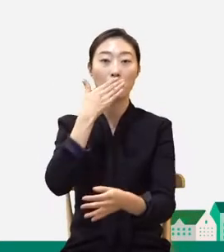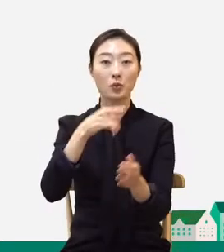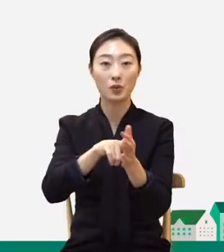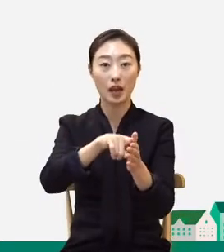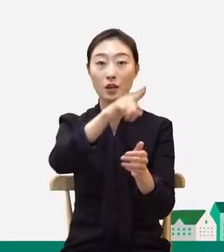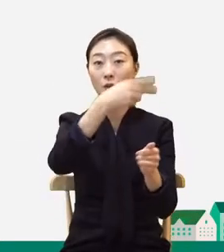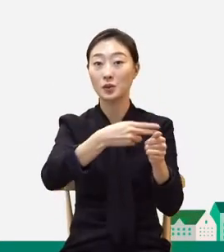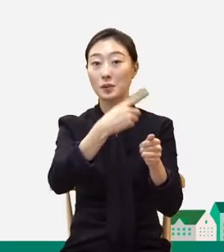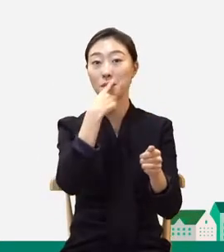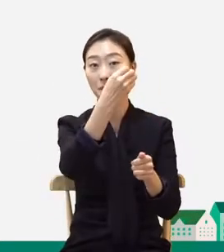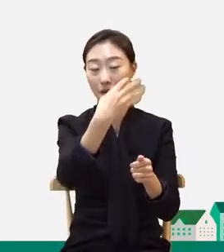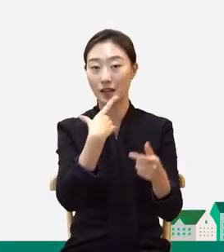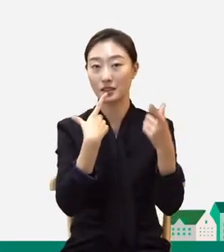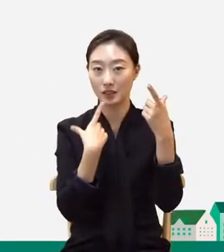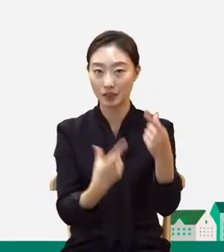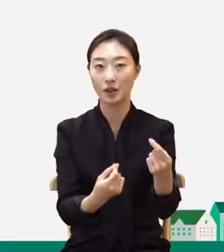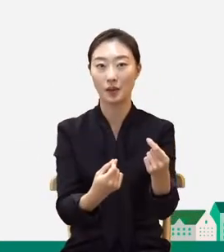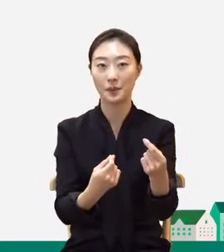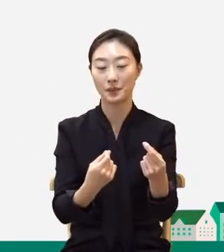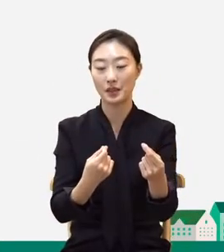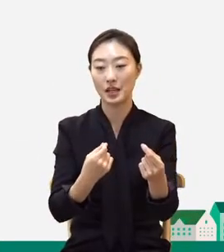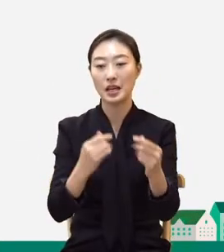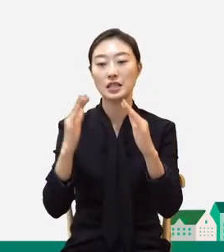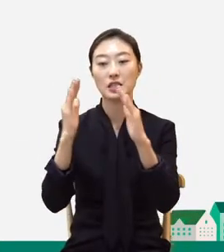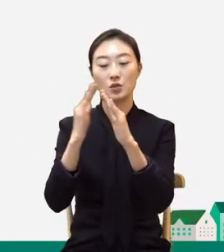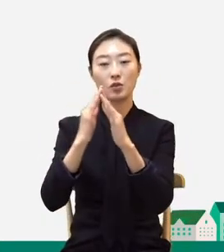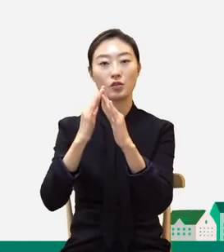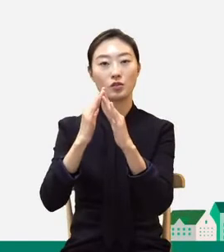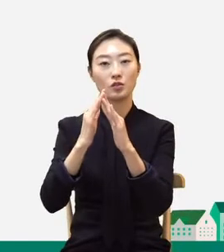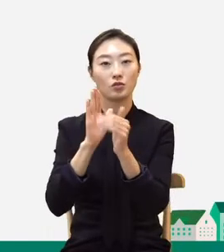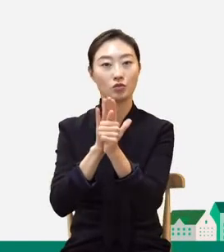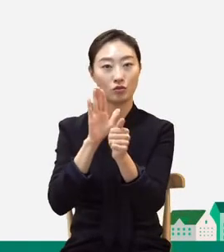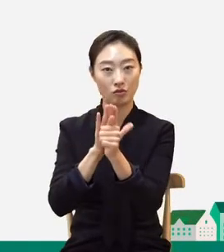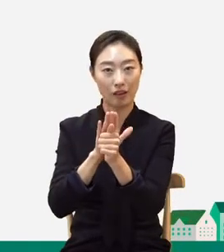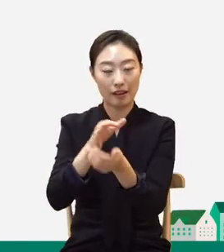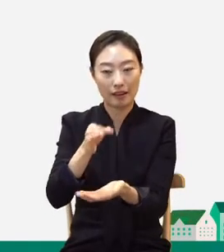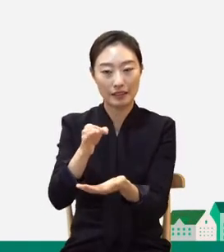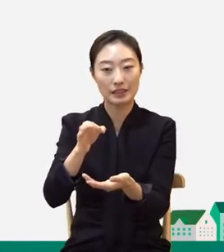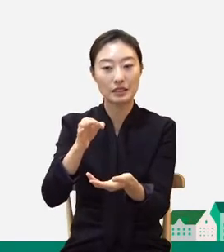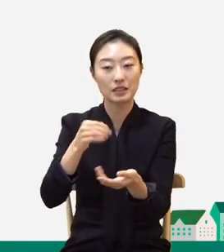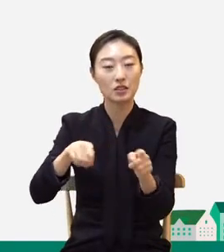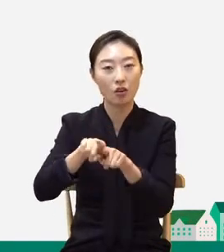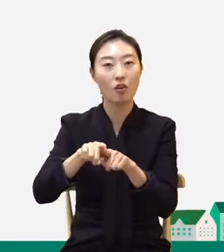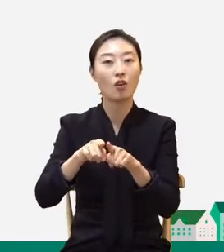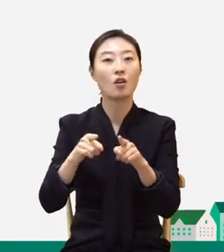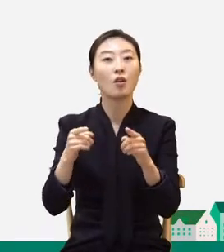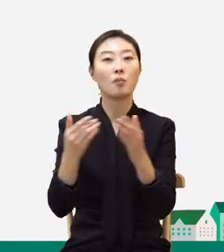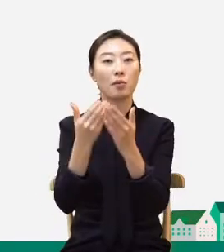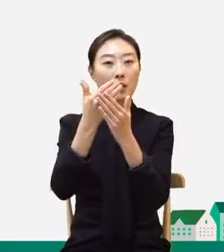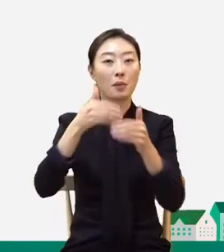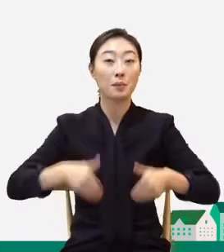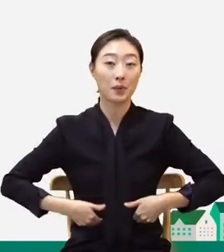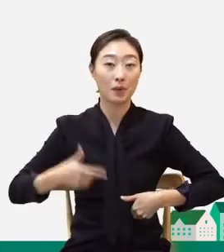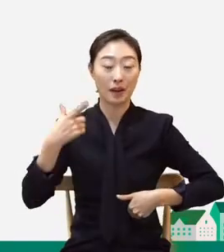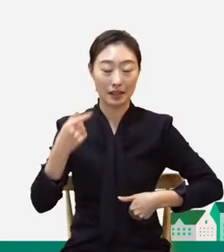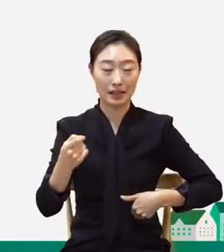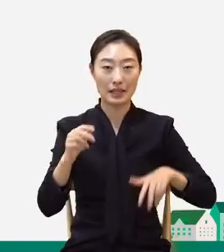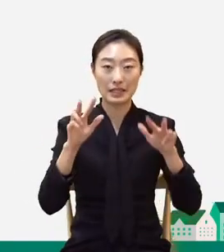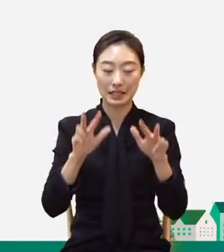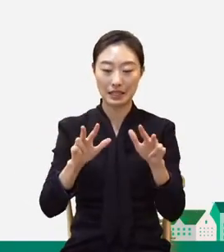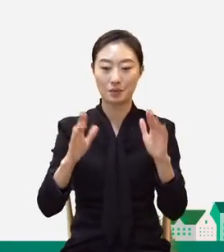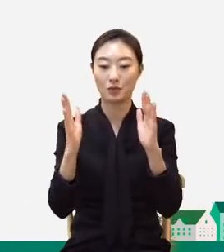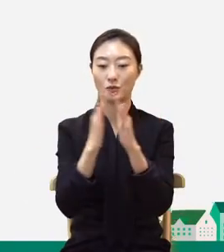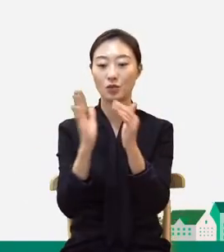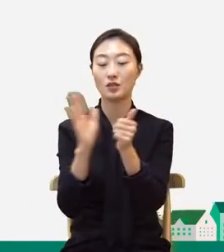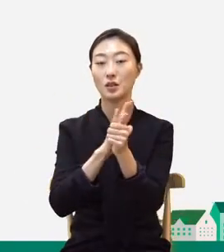교수님께서 말씀하셨던 그런 지원주택 가치를 담은 좀 역량화가 필요하지 않을까 이런 고민이 되었고요. 또 지금의 주거 서비스